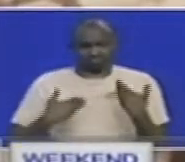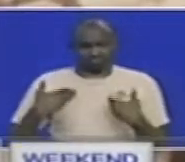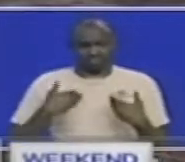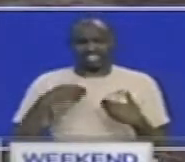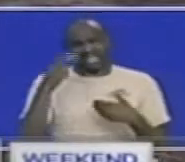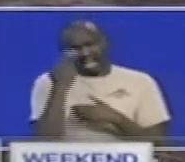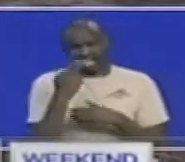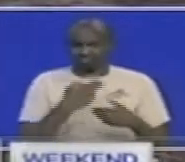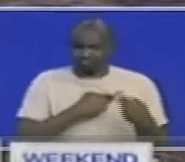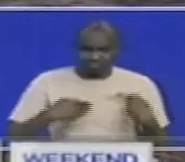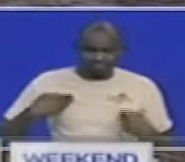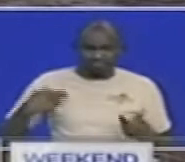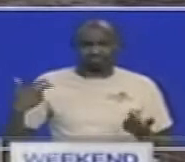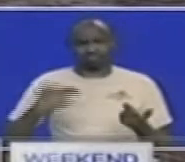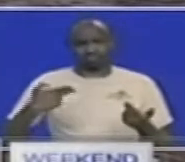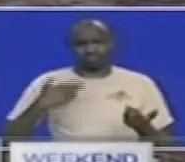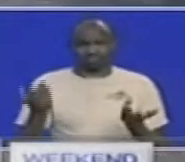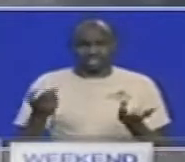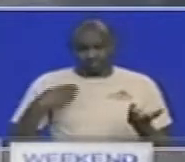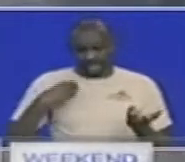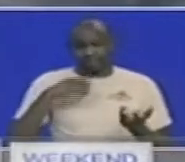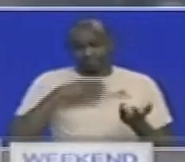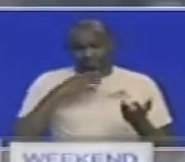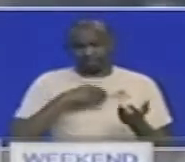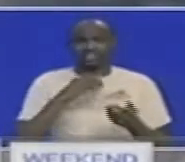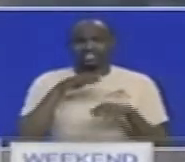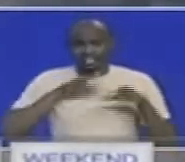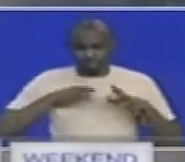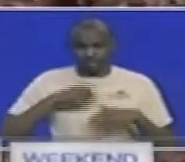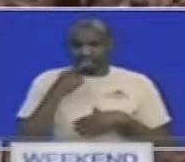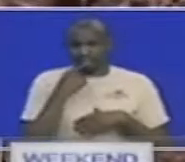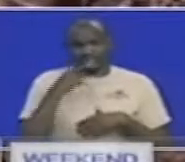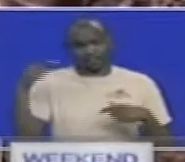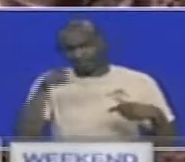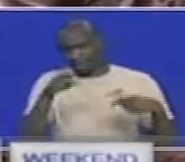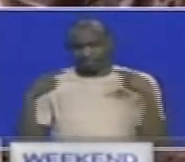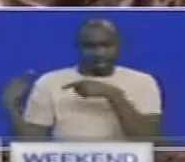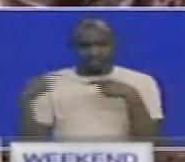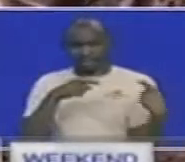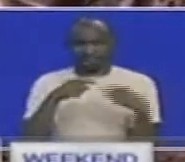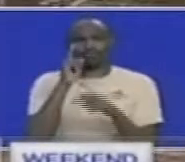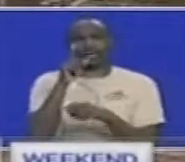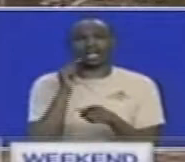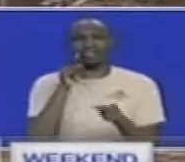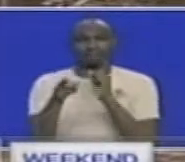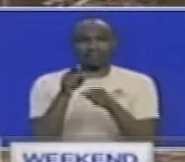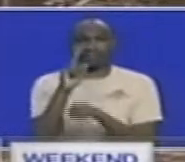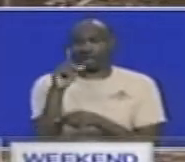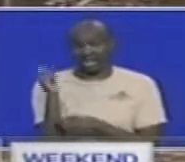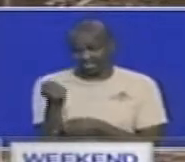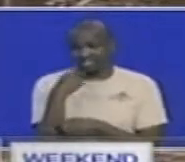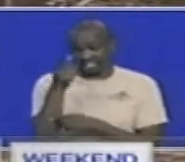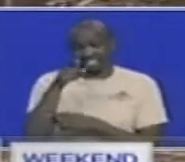gun injuries. The Samburu and the Turkana point a blaming finger at each other for fueling the standoff and blaming the government for